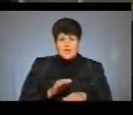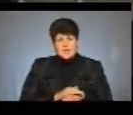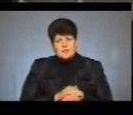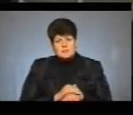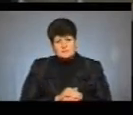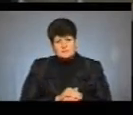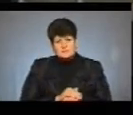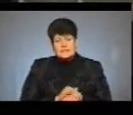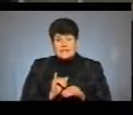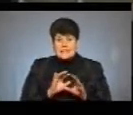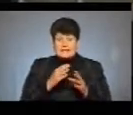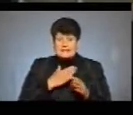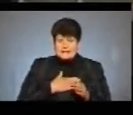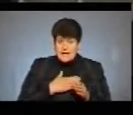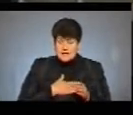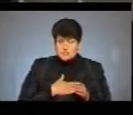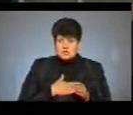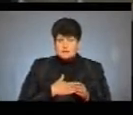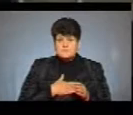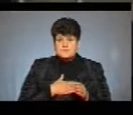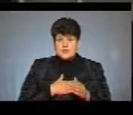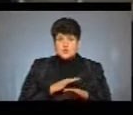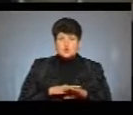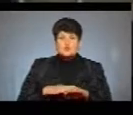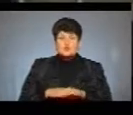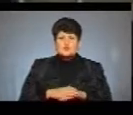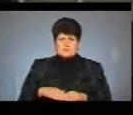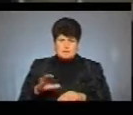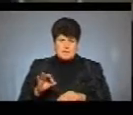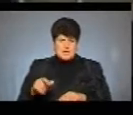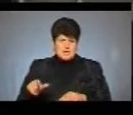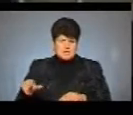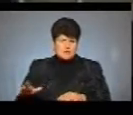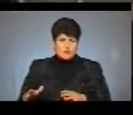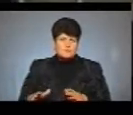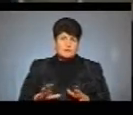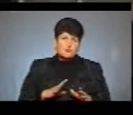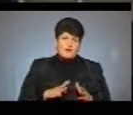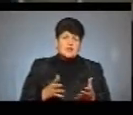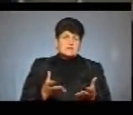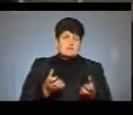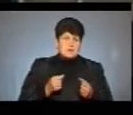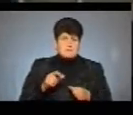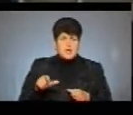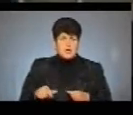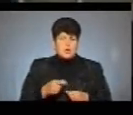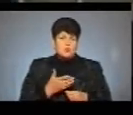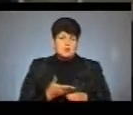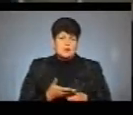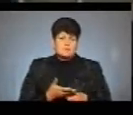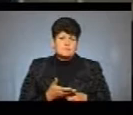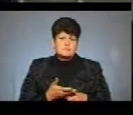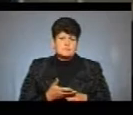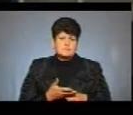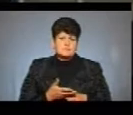добрий. І ось наше суспільство іноді сприймає цих людей і